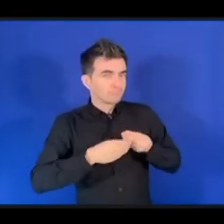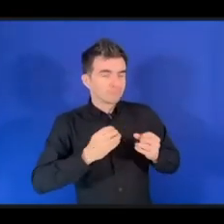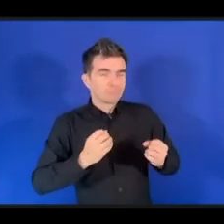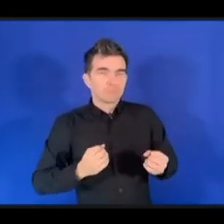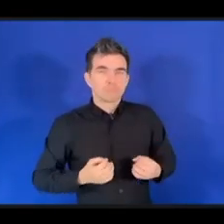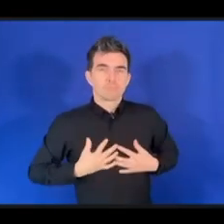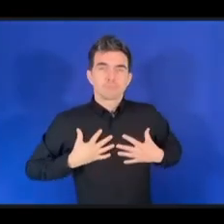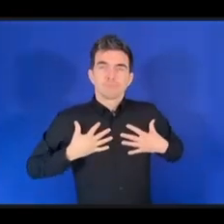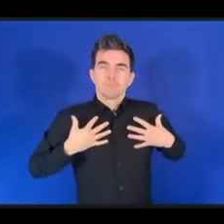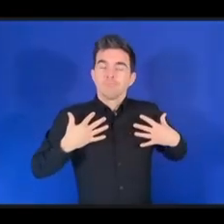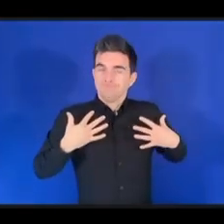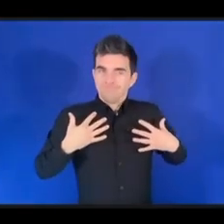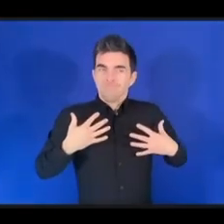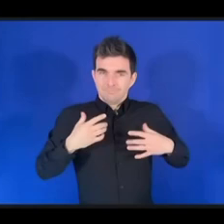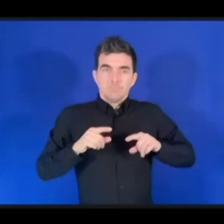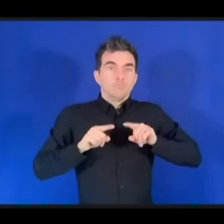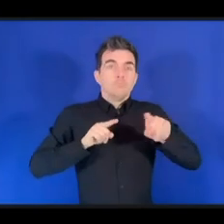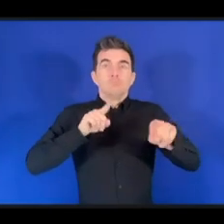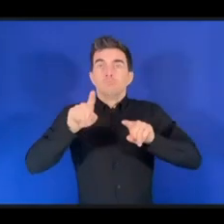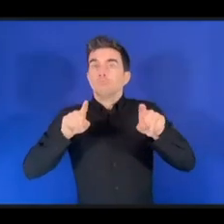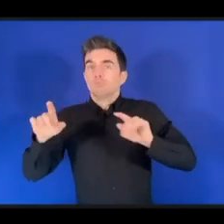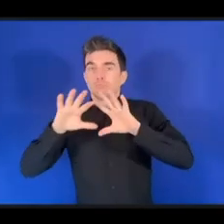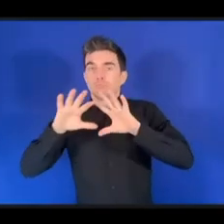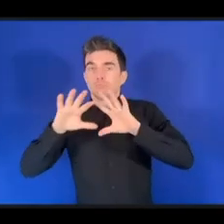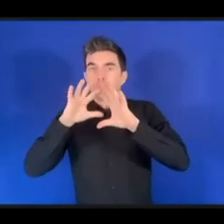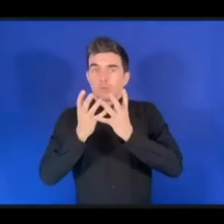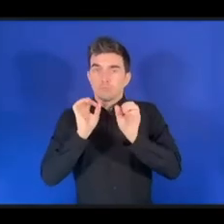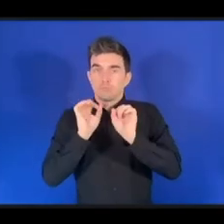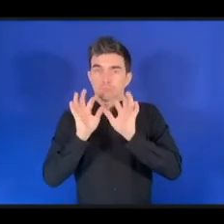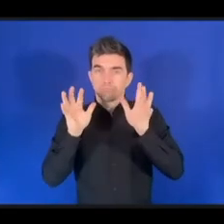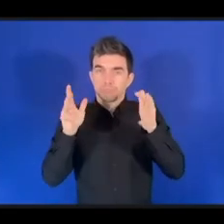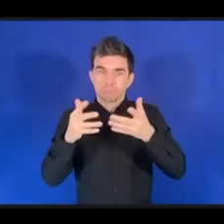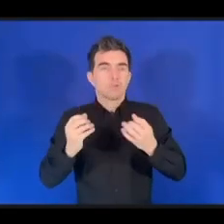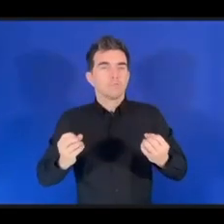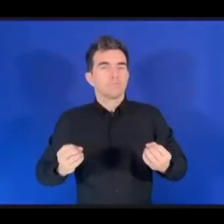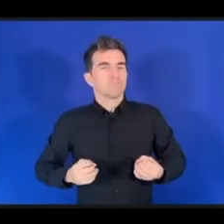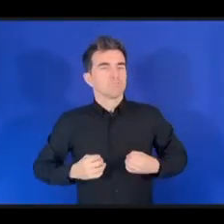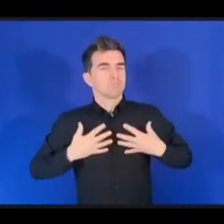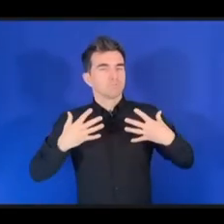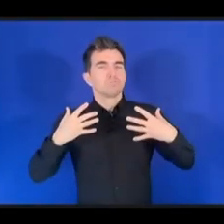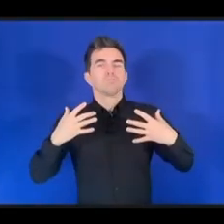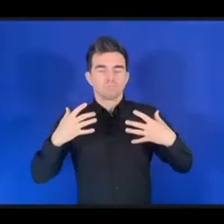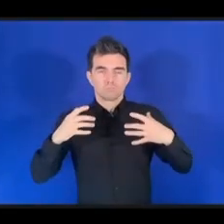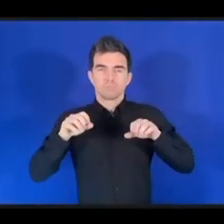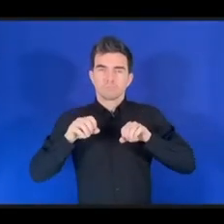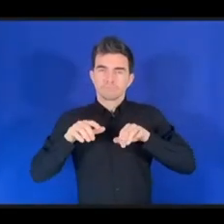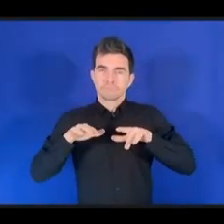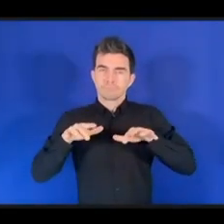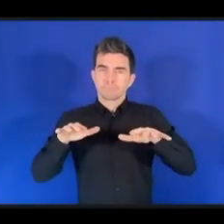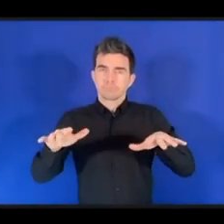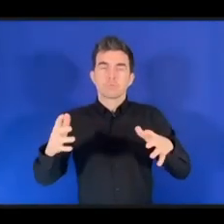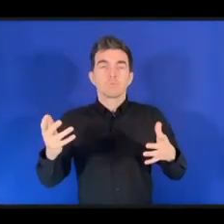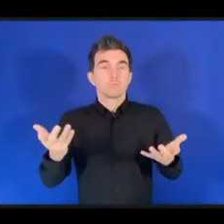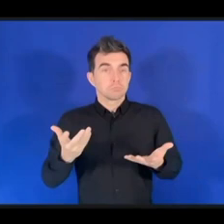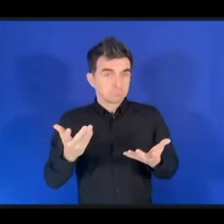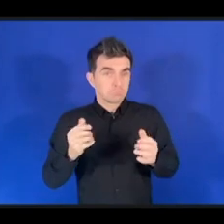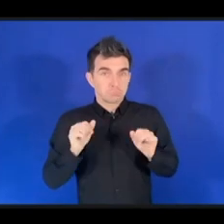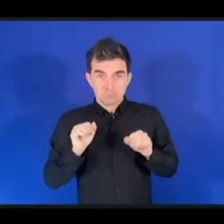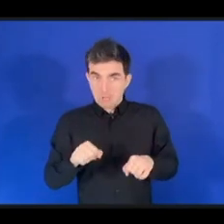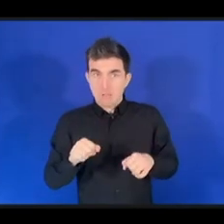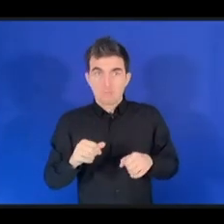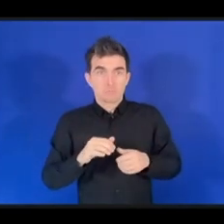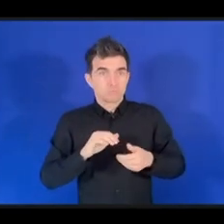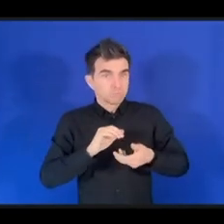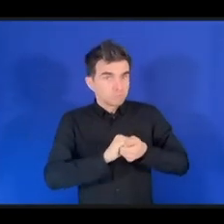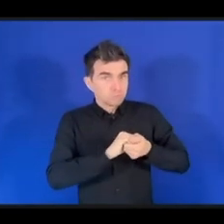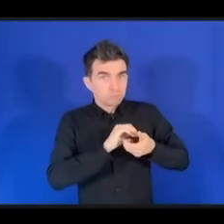vous ce lien d'amitié qui a été scellé ici restera l'Internet est